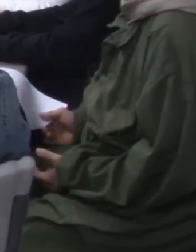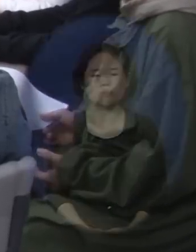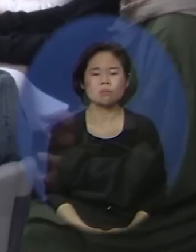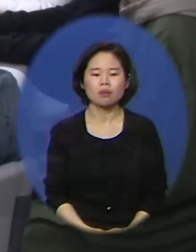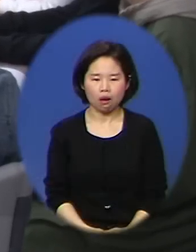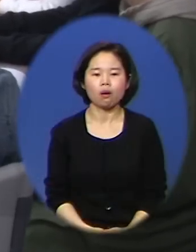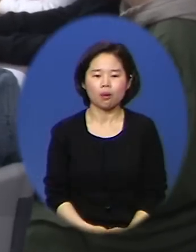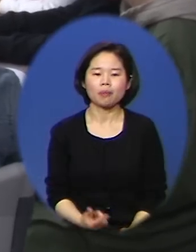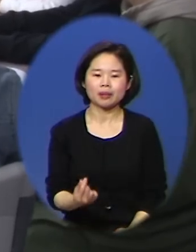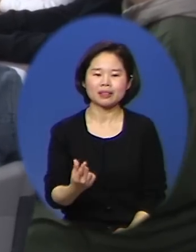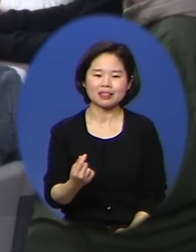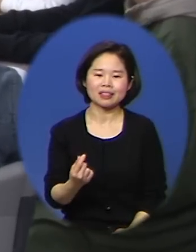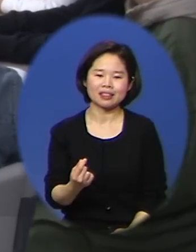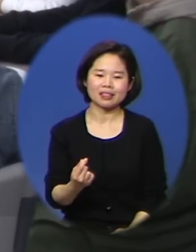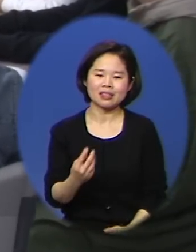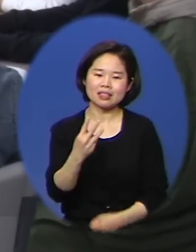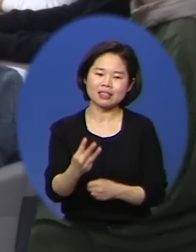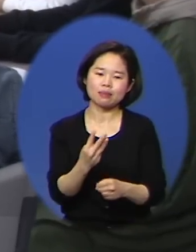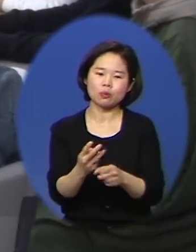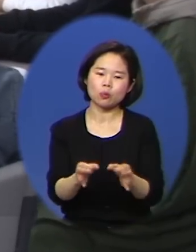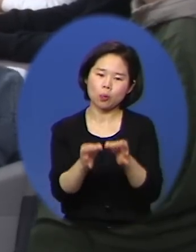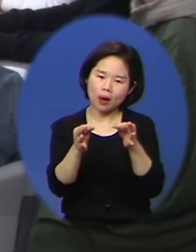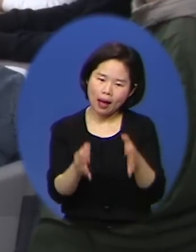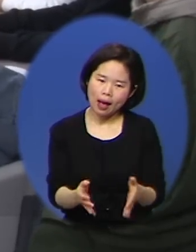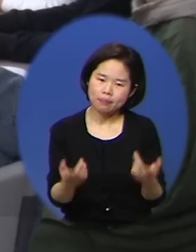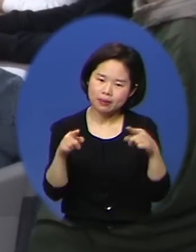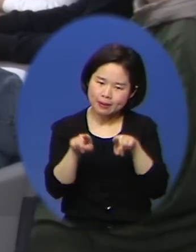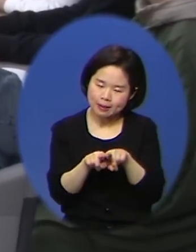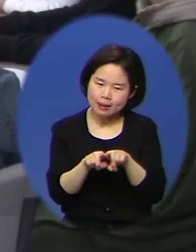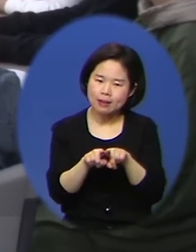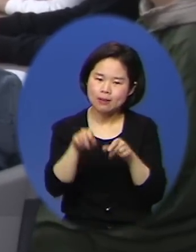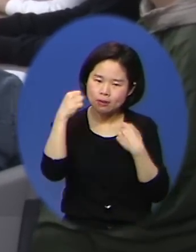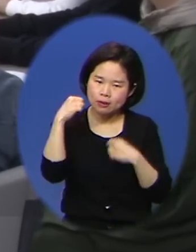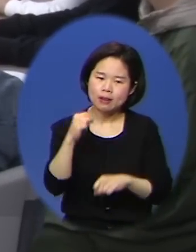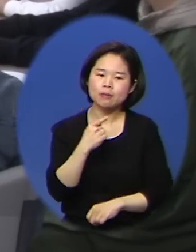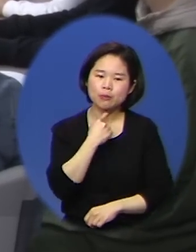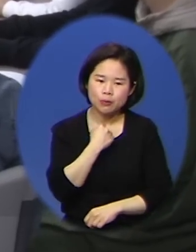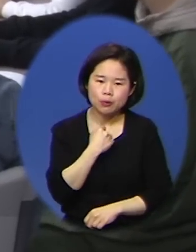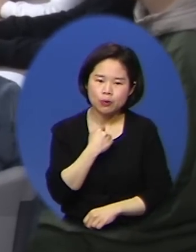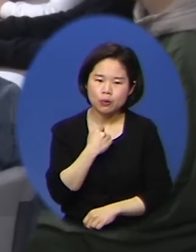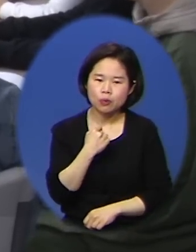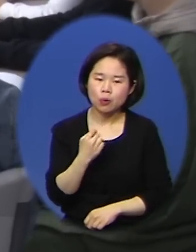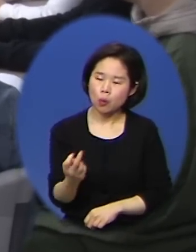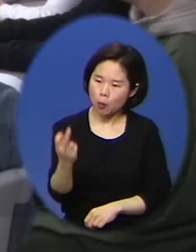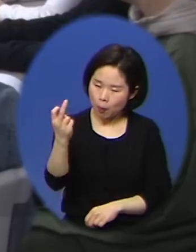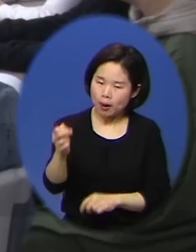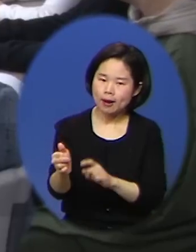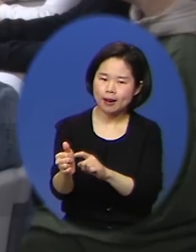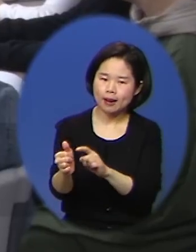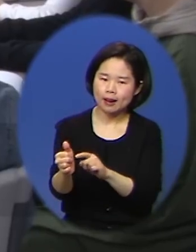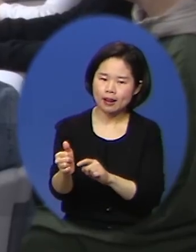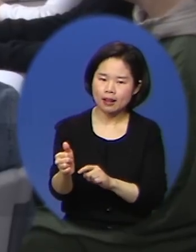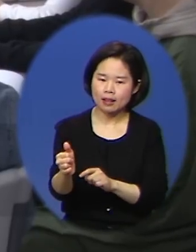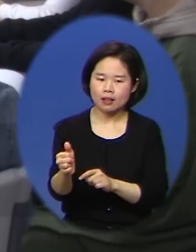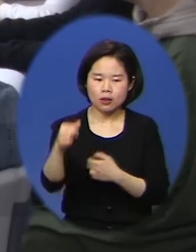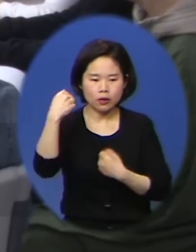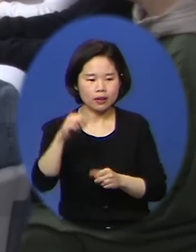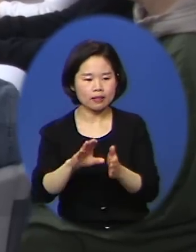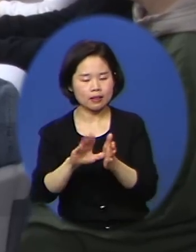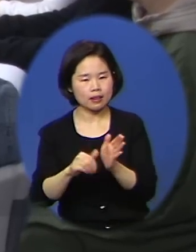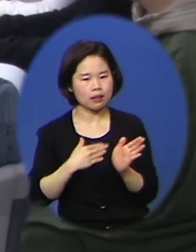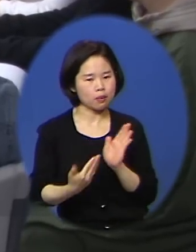그럼요. 아무래도 3년 동안 맞춰온 게 있고 오빠 자체가 하면서 더 맞춰주려는 것도